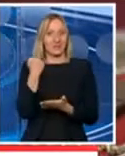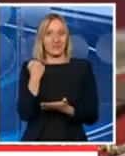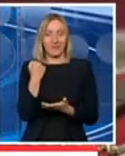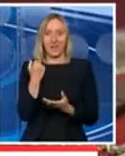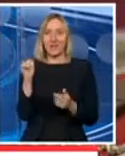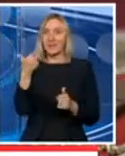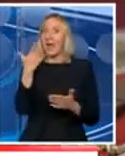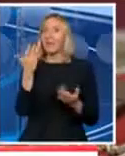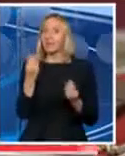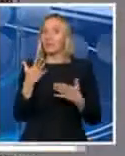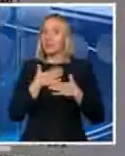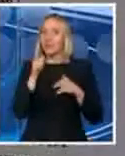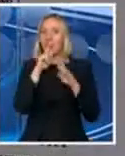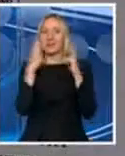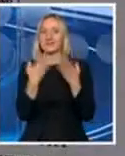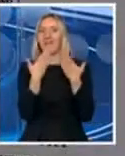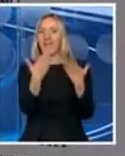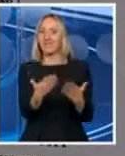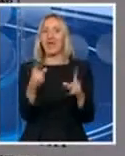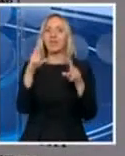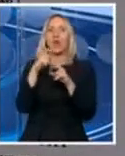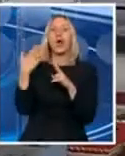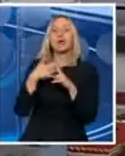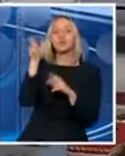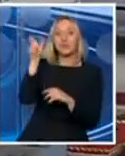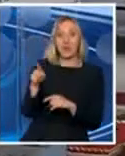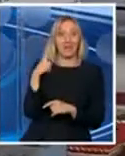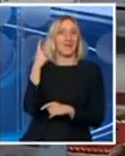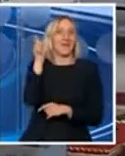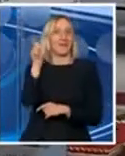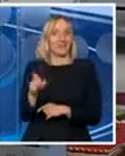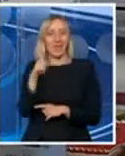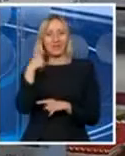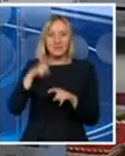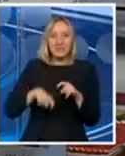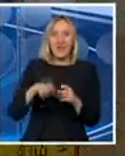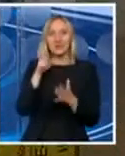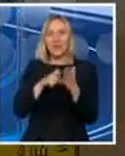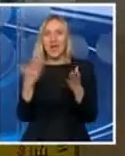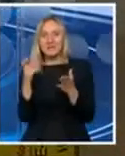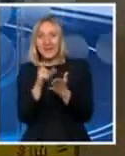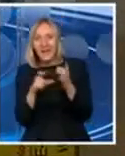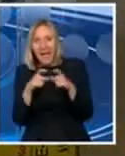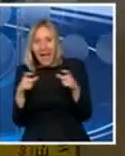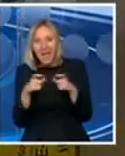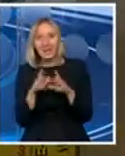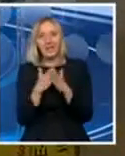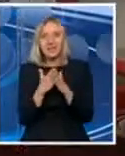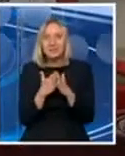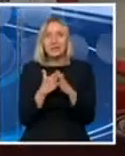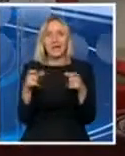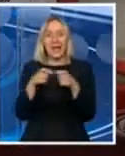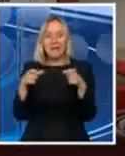i najbolje dobro sveta. Donka Špiček je jedna od njih. Lične stvari, članske karte, knjižice, kasete sa snimljenim